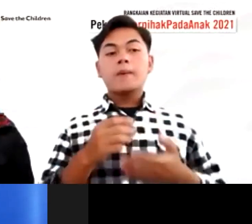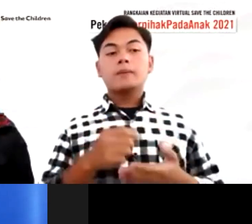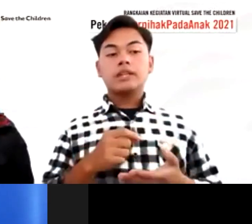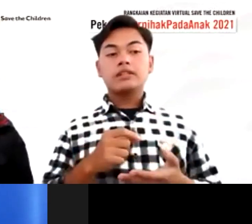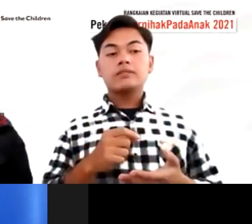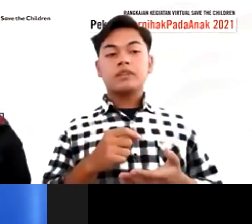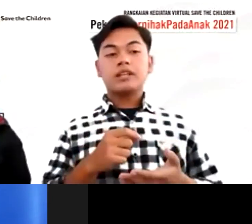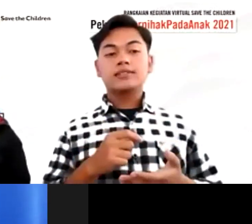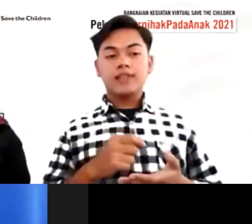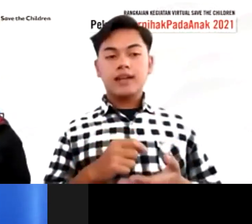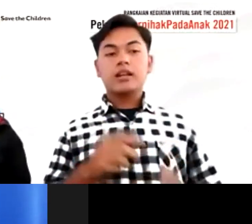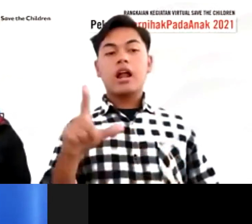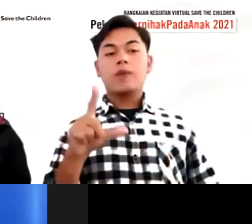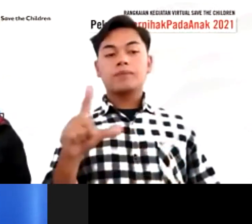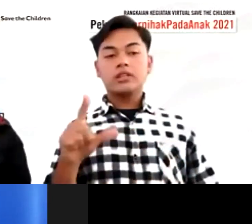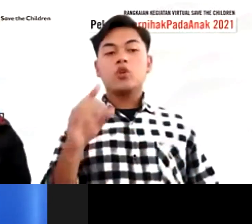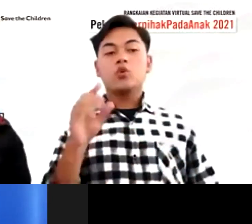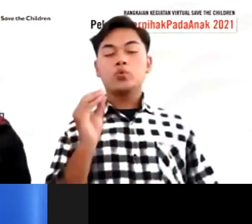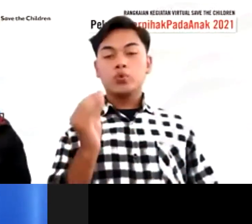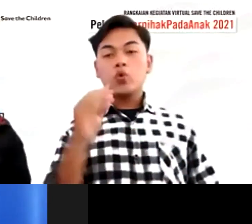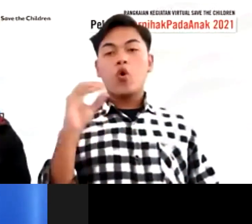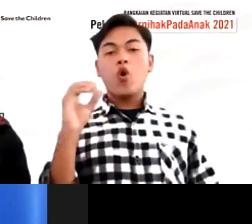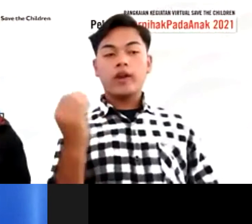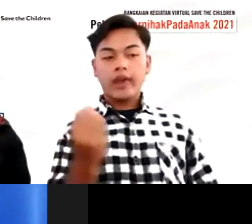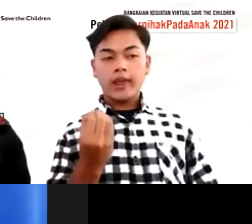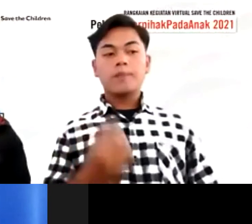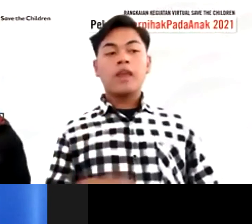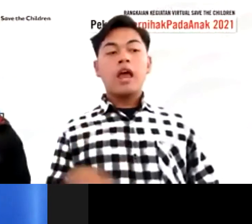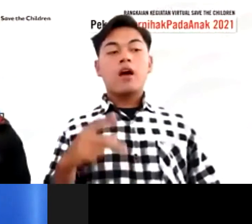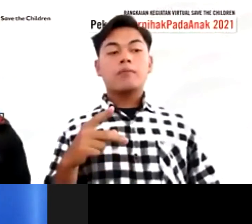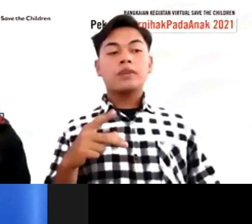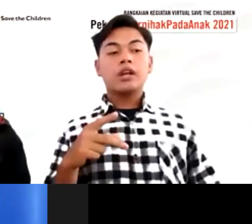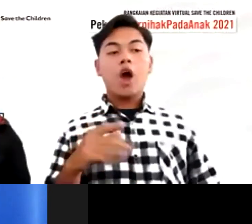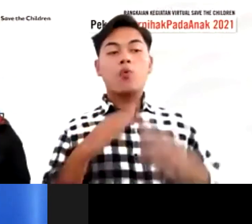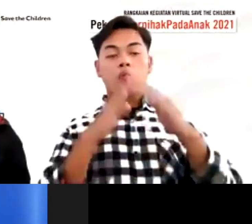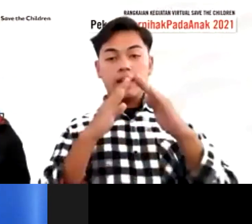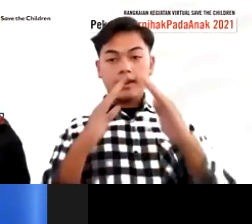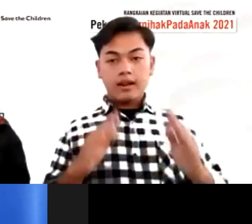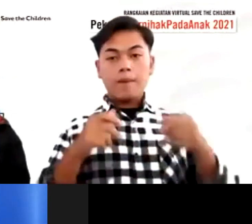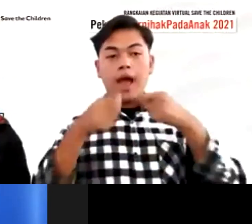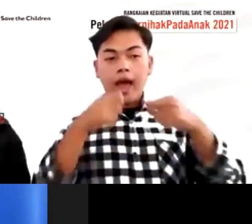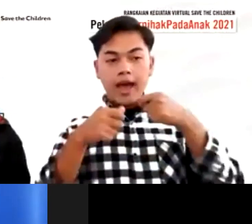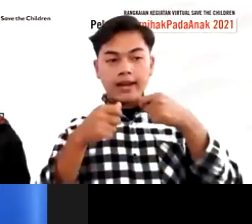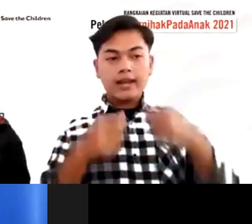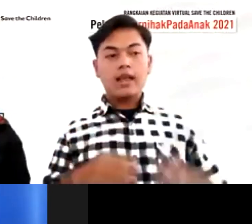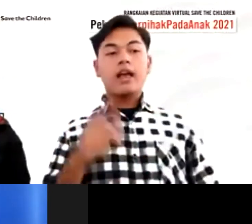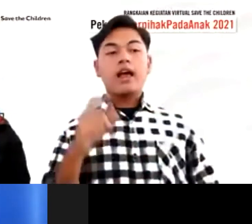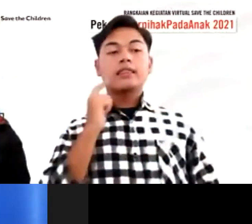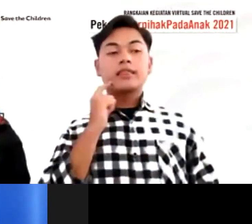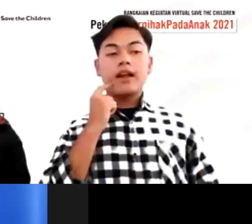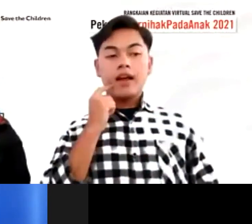tanya ada tapi boleh dilawan